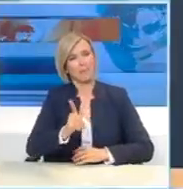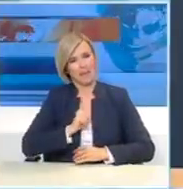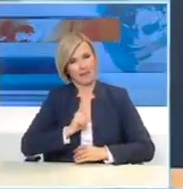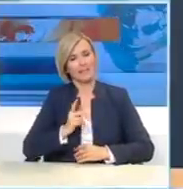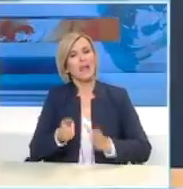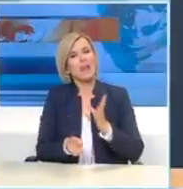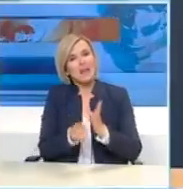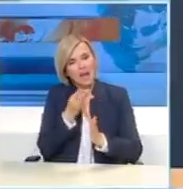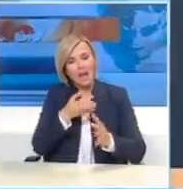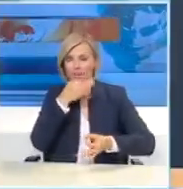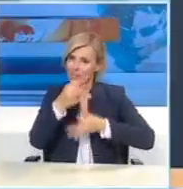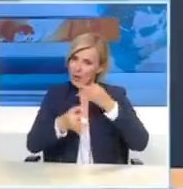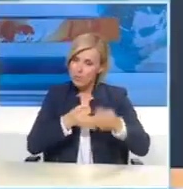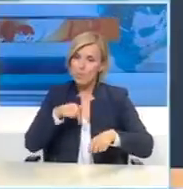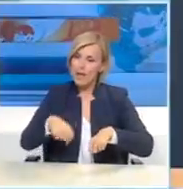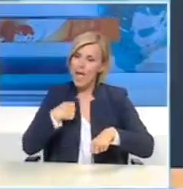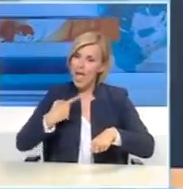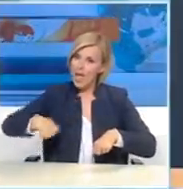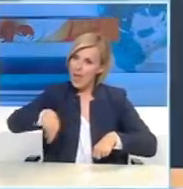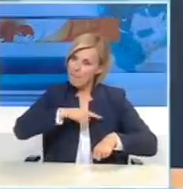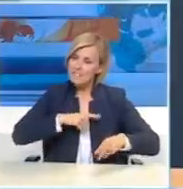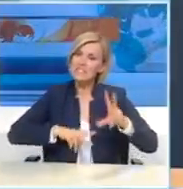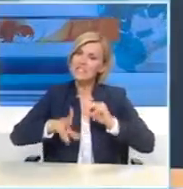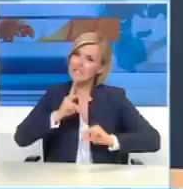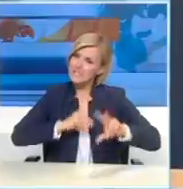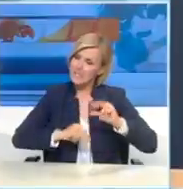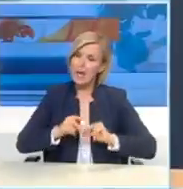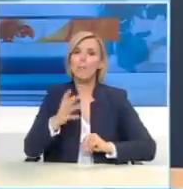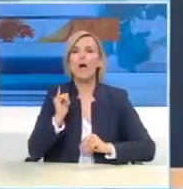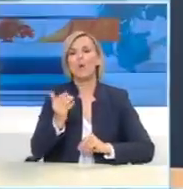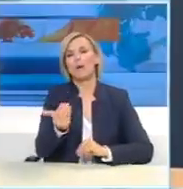είναι υποσυζήτηση και νομίζω ακόμα είναι νωρίς να αναφερθούμε σε αυτό.